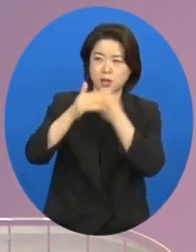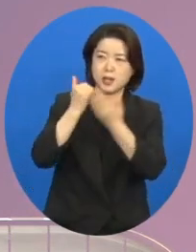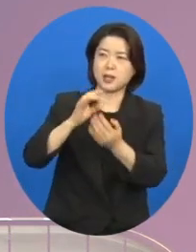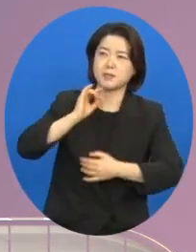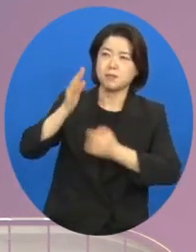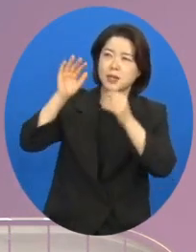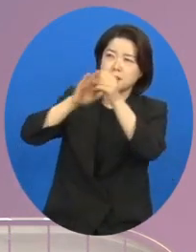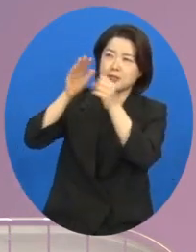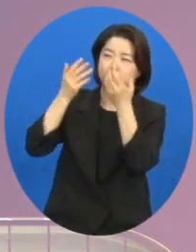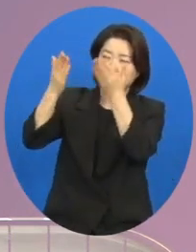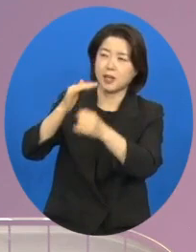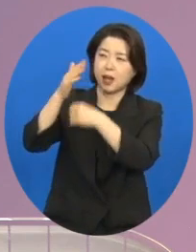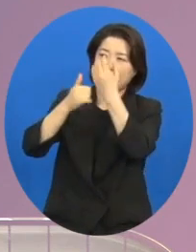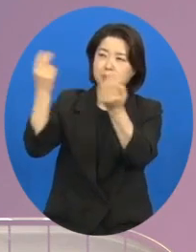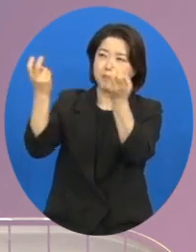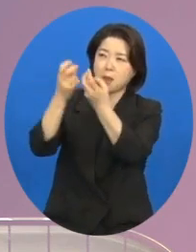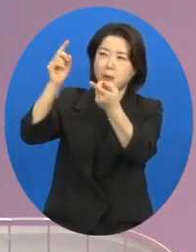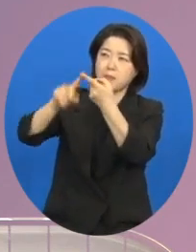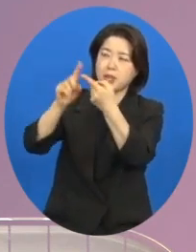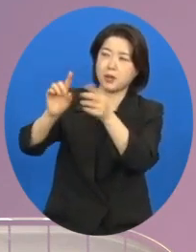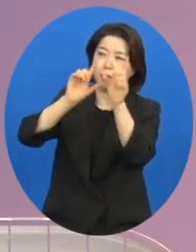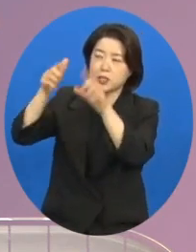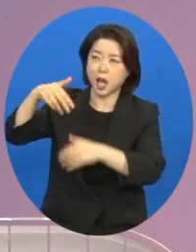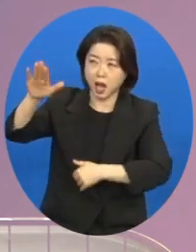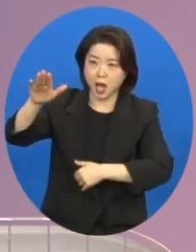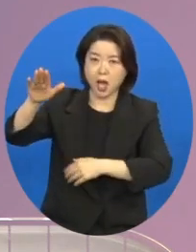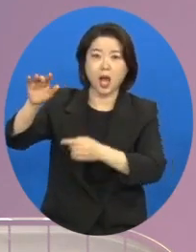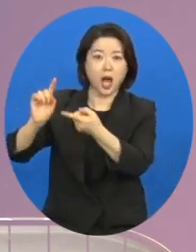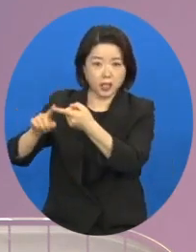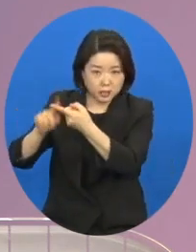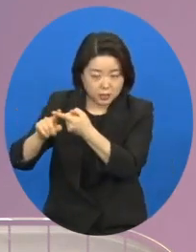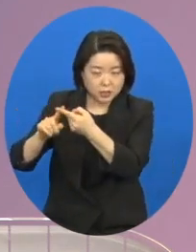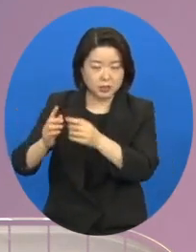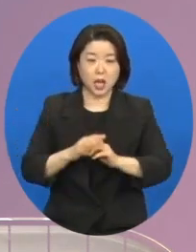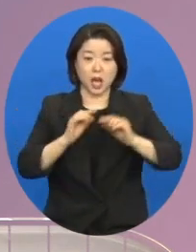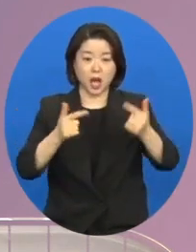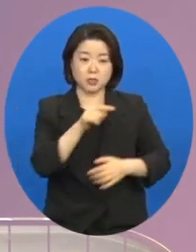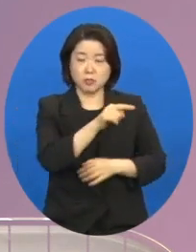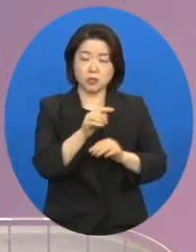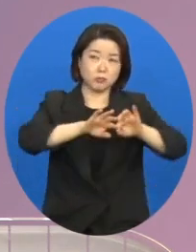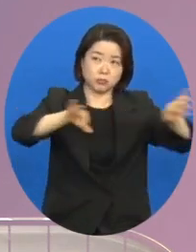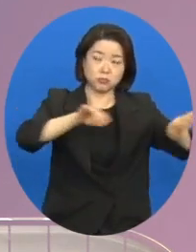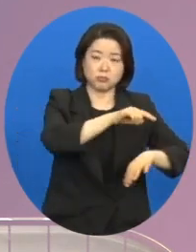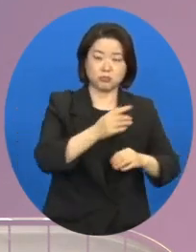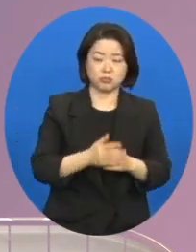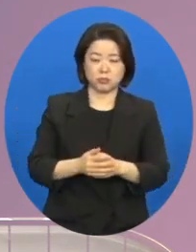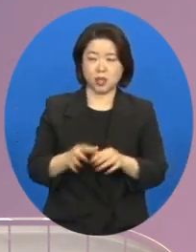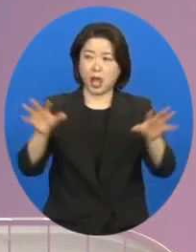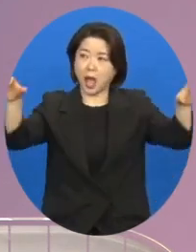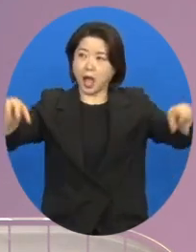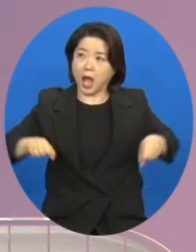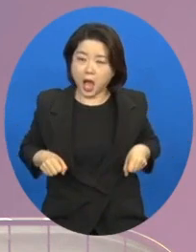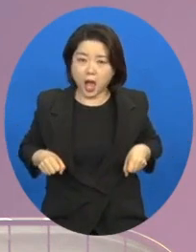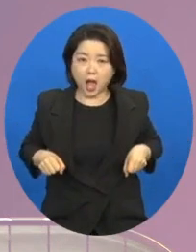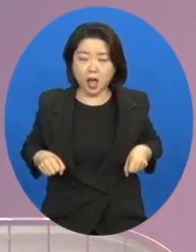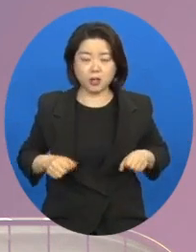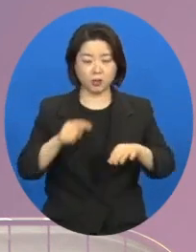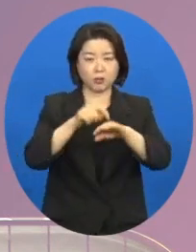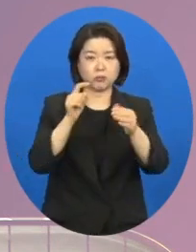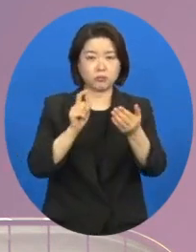사랑하고 하나님 방법대로 살아가든지 그렇지 않든지 그거지, 반반이라는 것은 이거는 마음이 나눠진